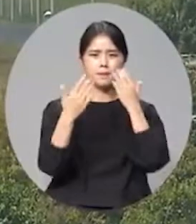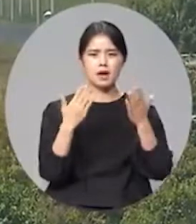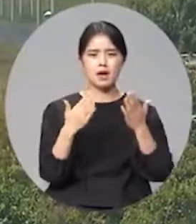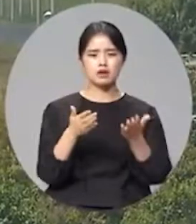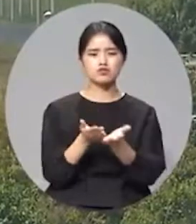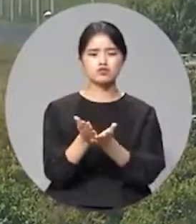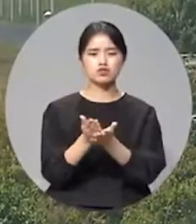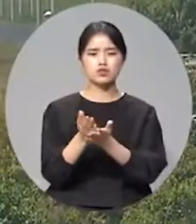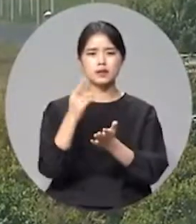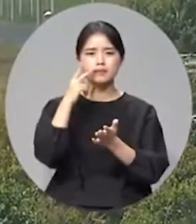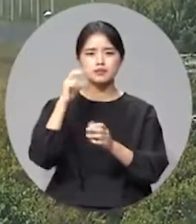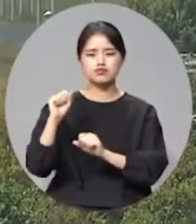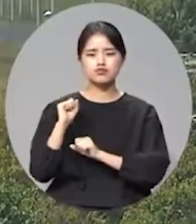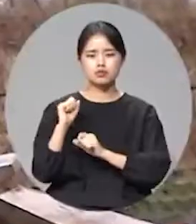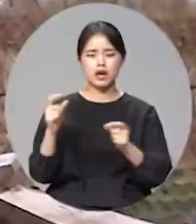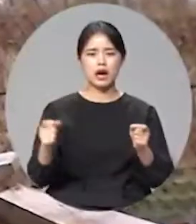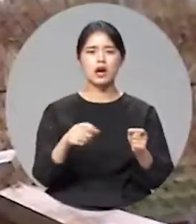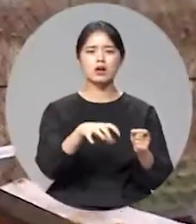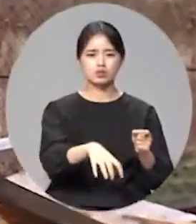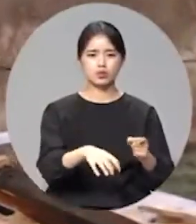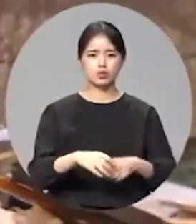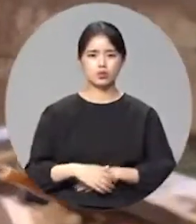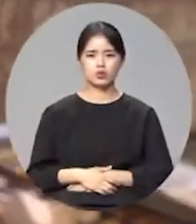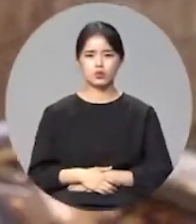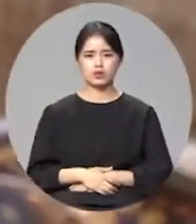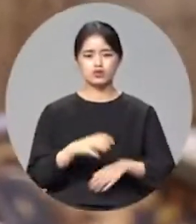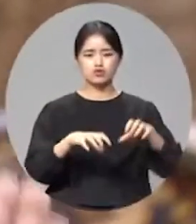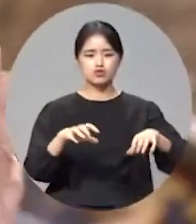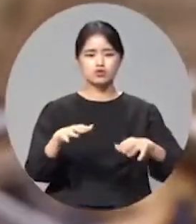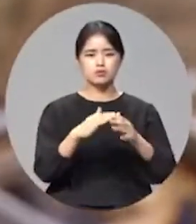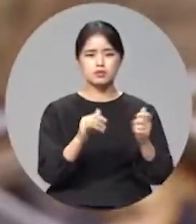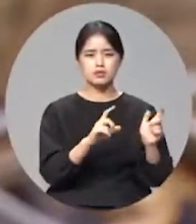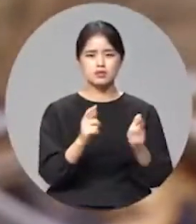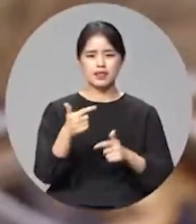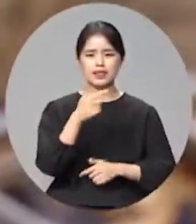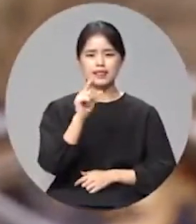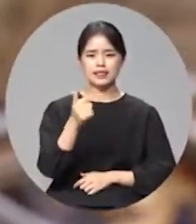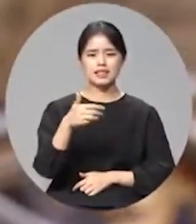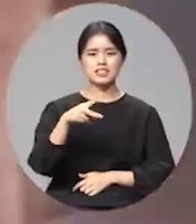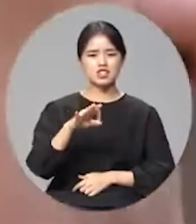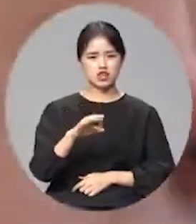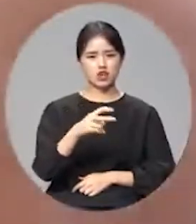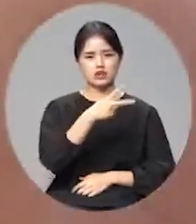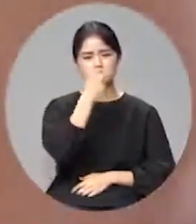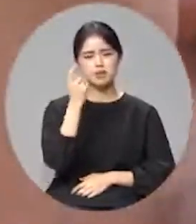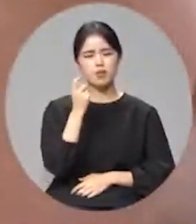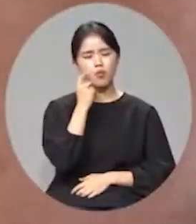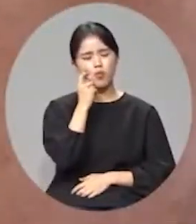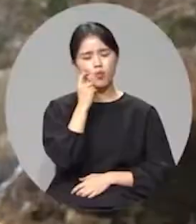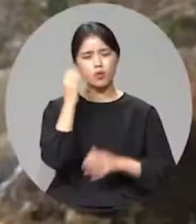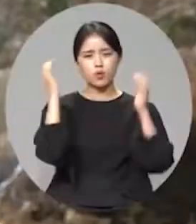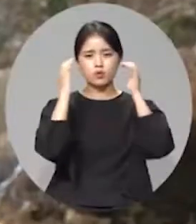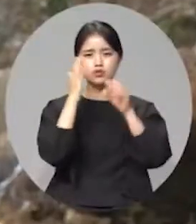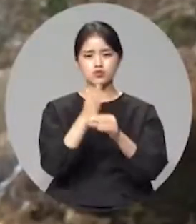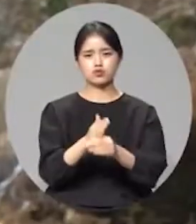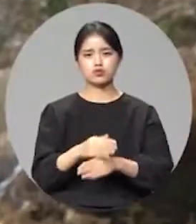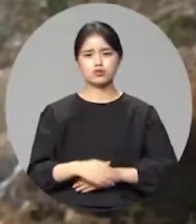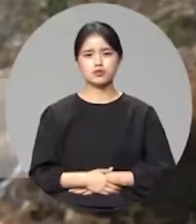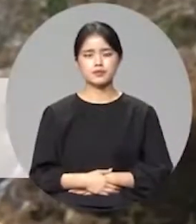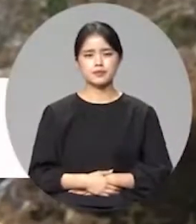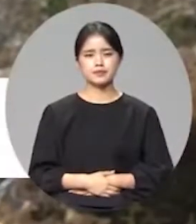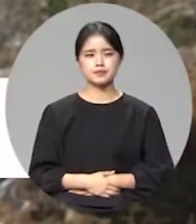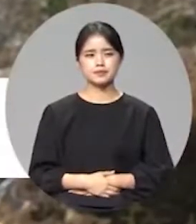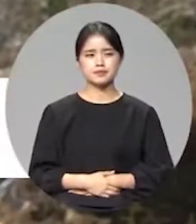군산 미군기지와 맞닿은 곳입니다. 주민들은 난청과 수면장애 등에 시달리고 있습니다. 대화하는